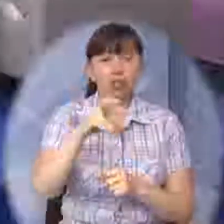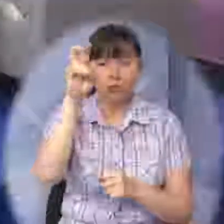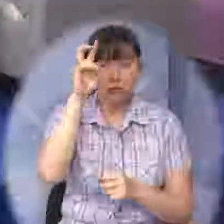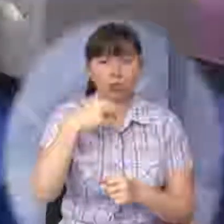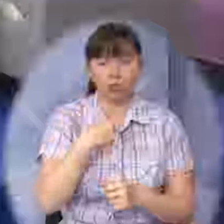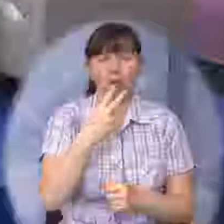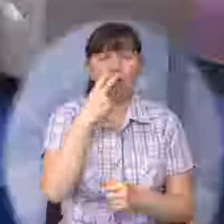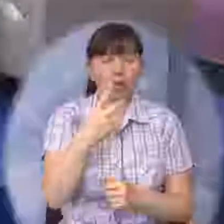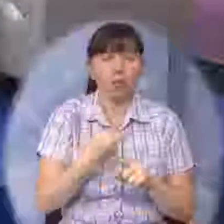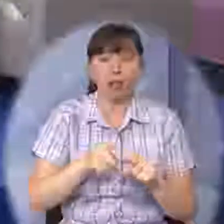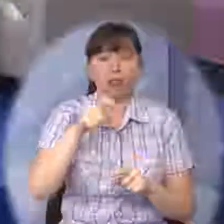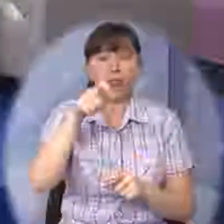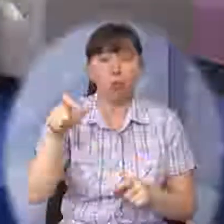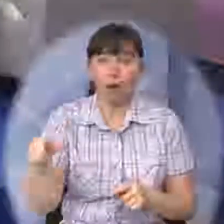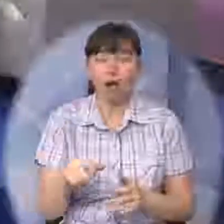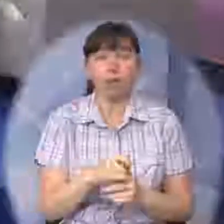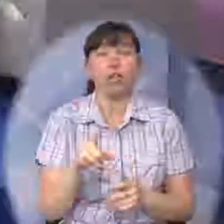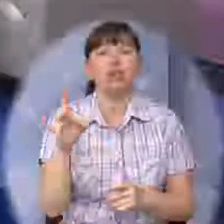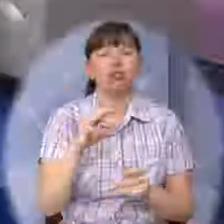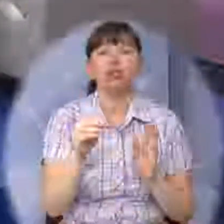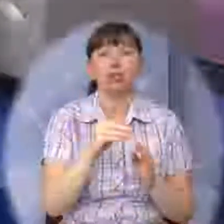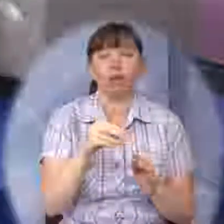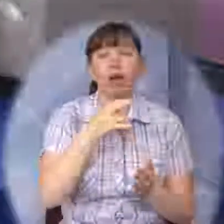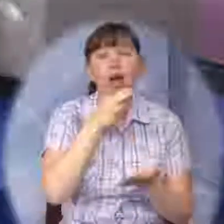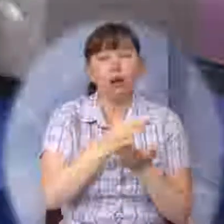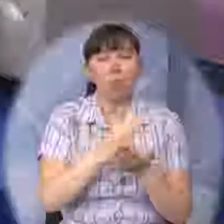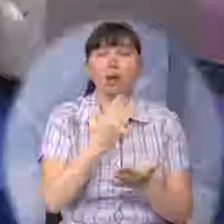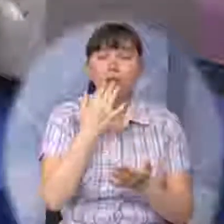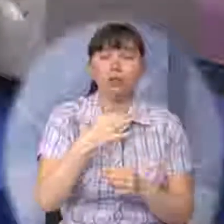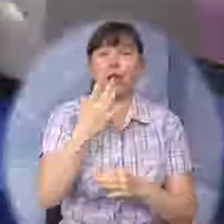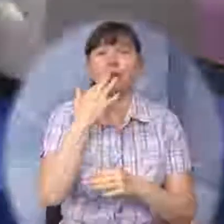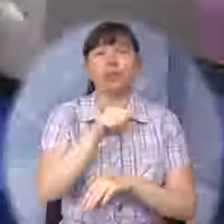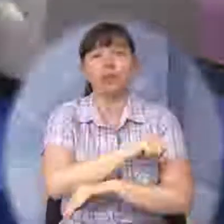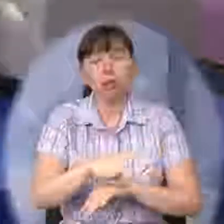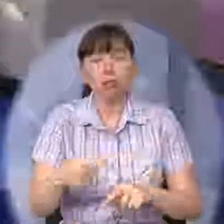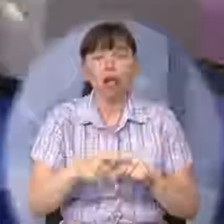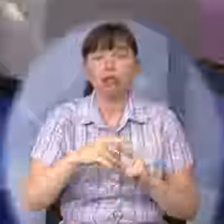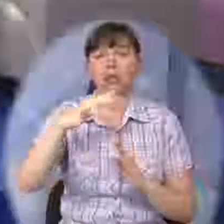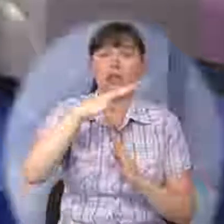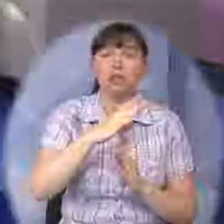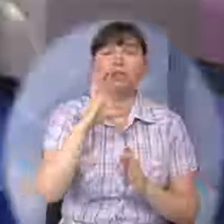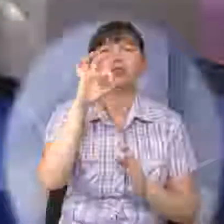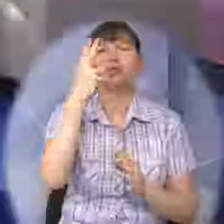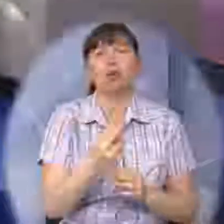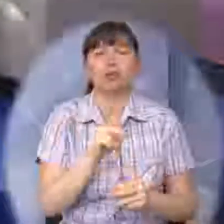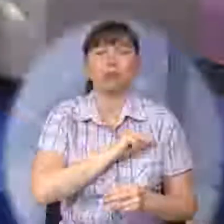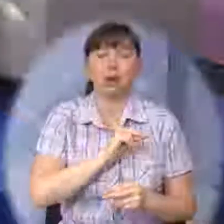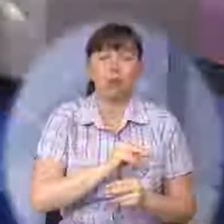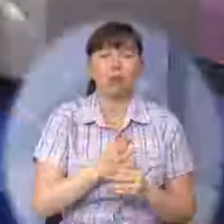statul pentru acești oameni, deja și rapoartele naționale și internaționale ne spun că aceasta se limitează la asistența